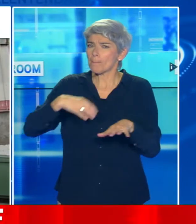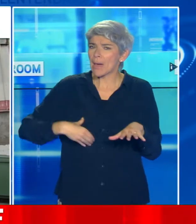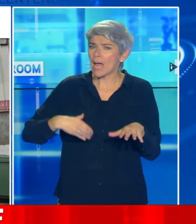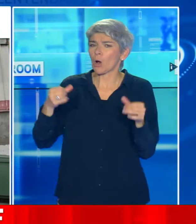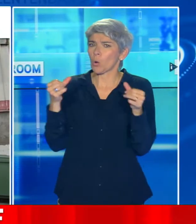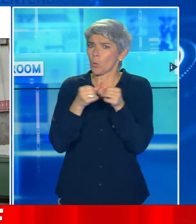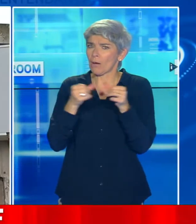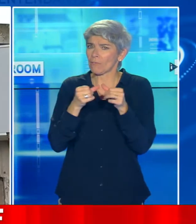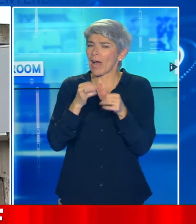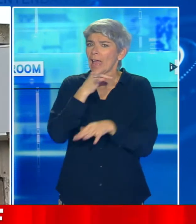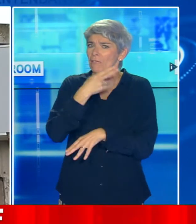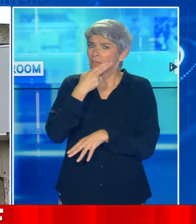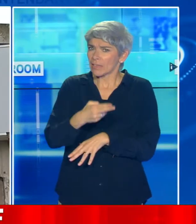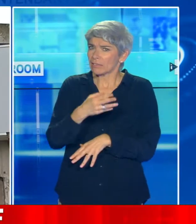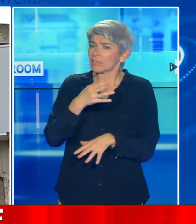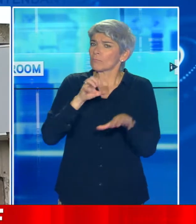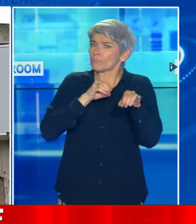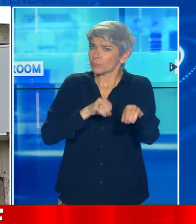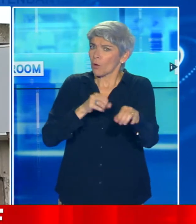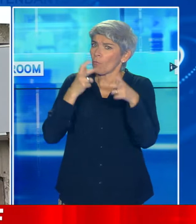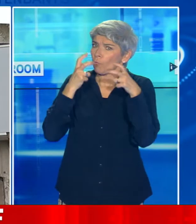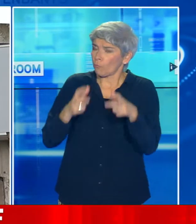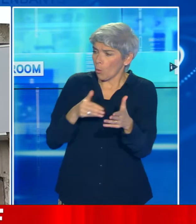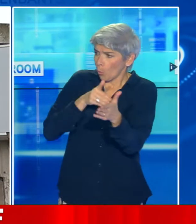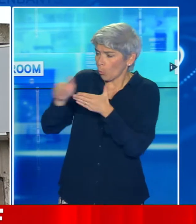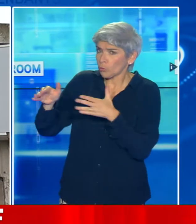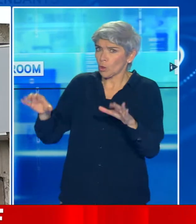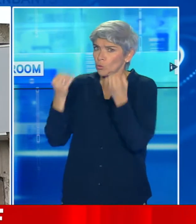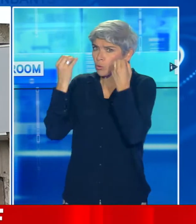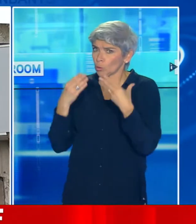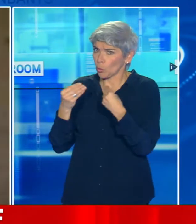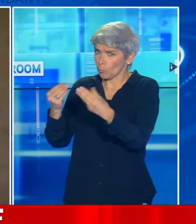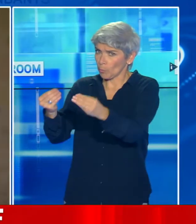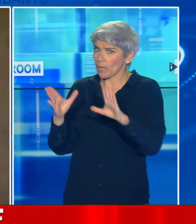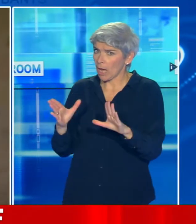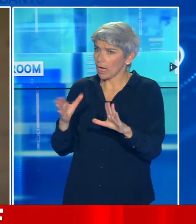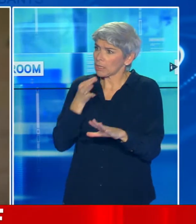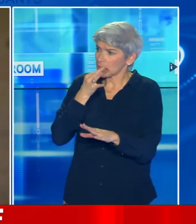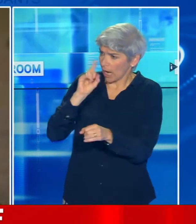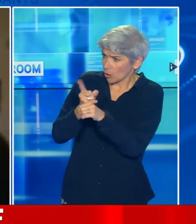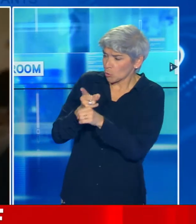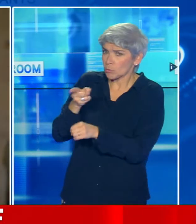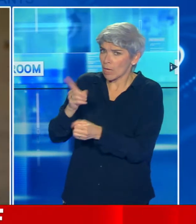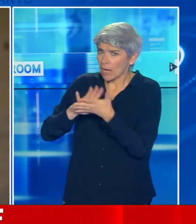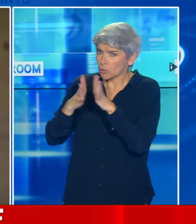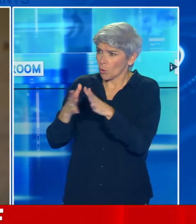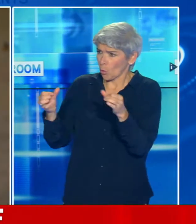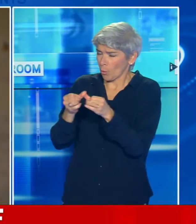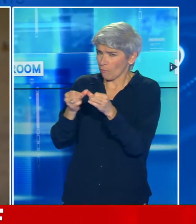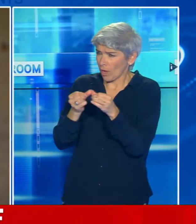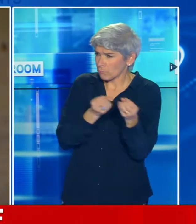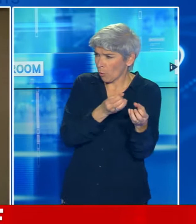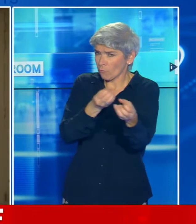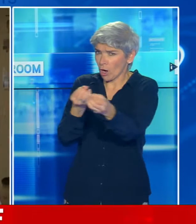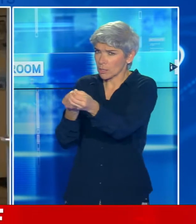Fabien Engelmann du Front National veut expulser le Secours populaire d'un local municipal. Il accuse l'association de faire de la